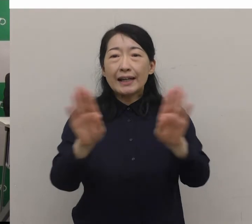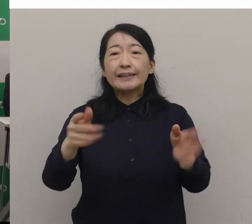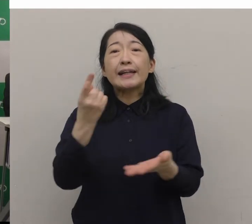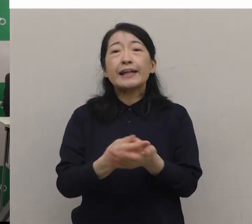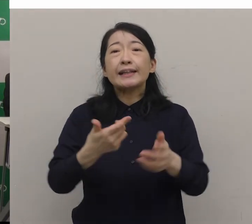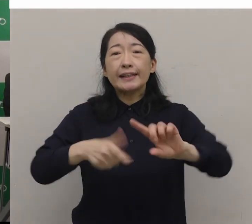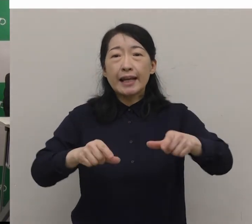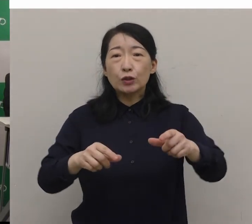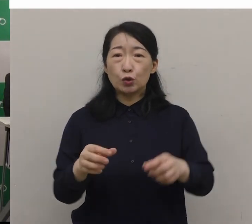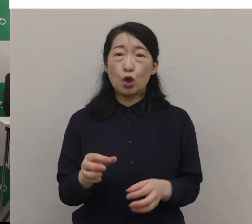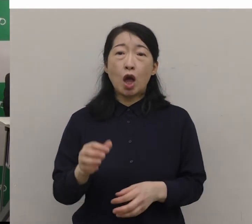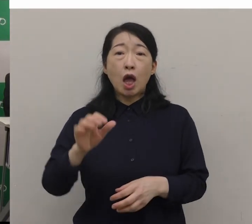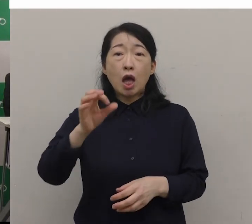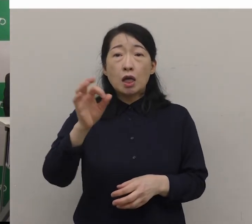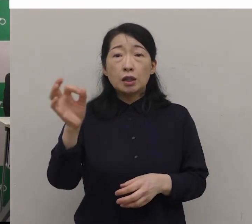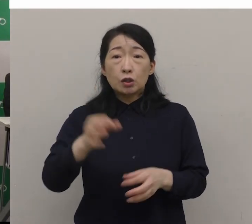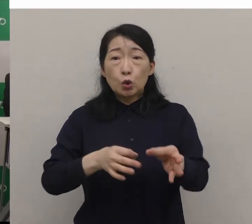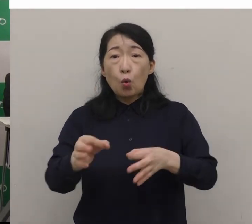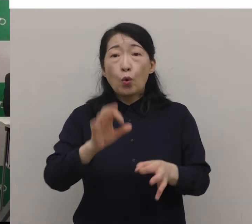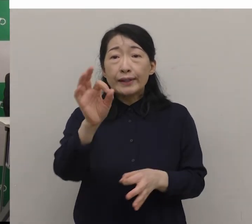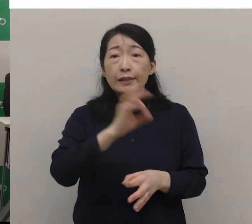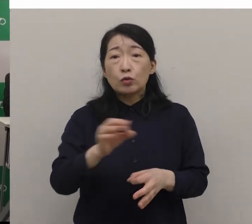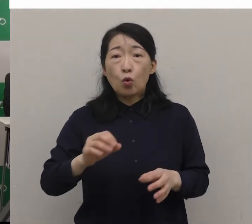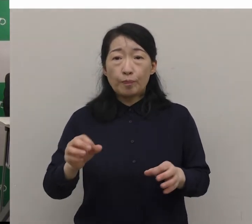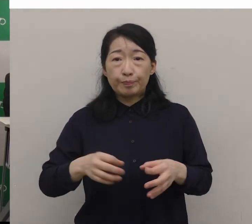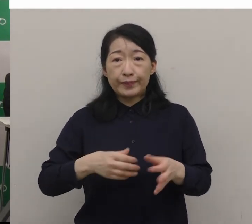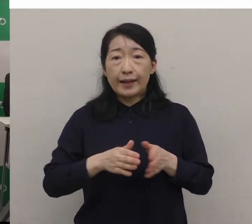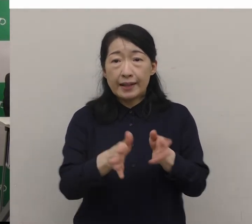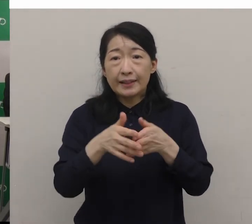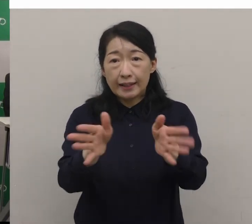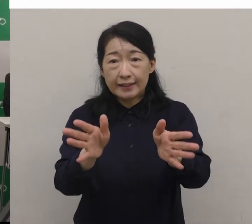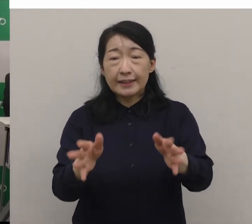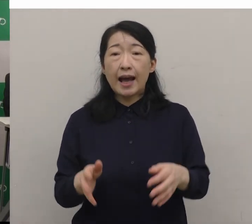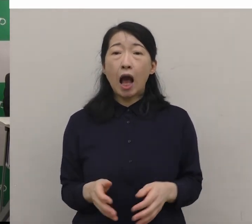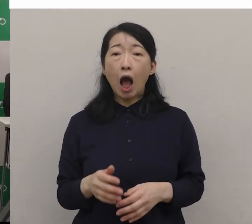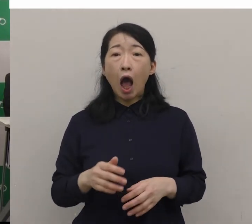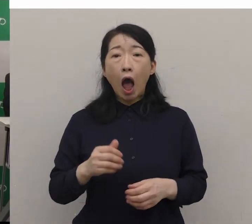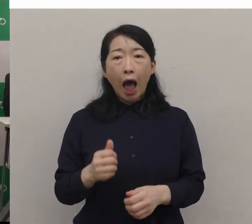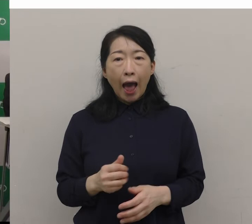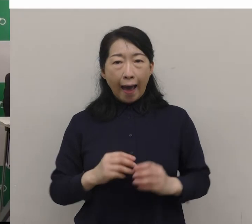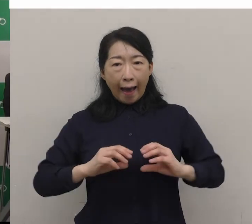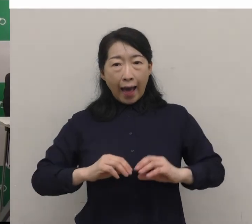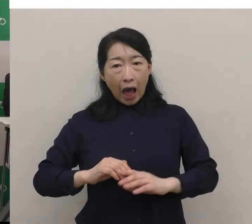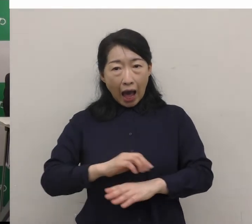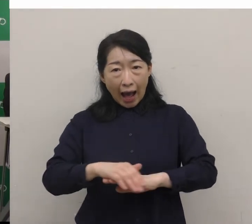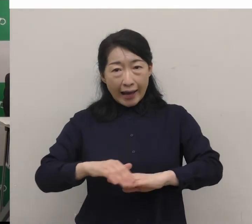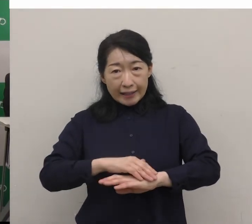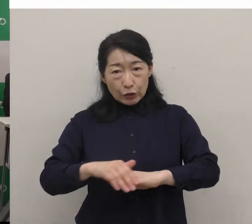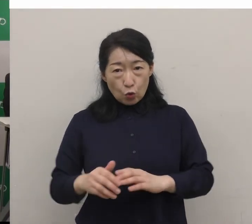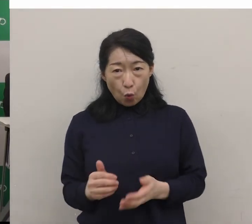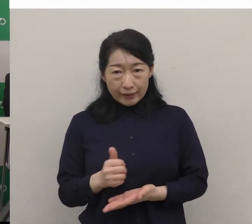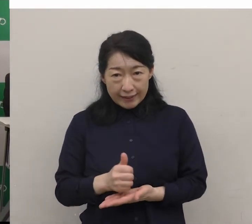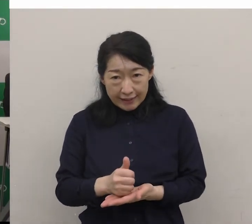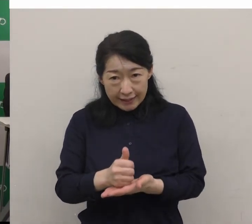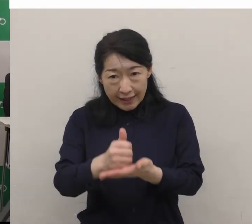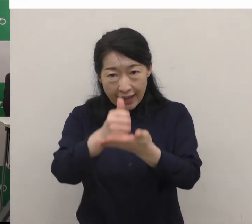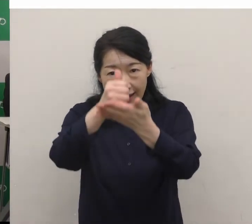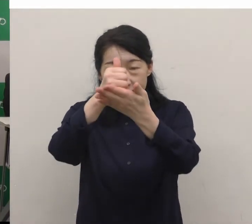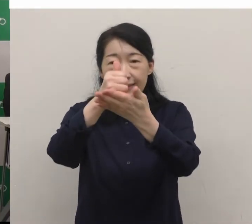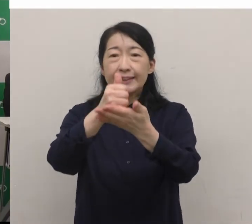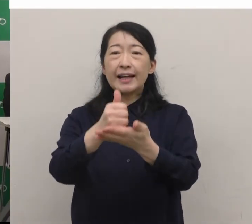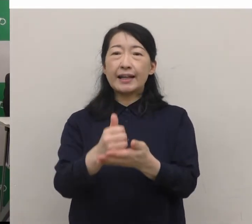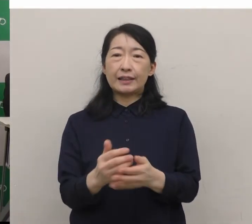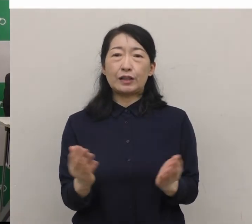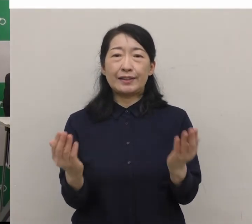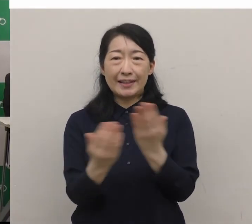開発や、愛の政治化など、まちづくりの、化学反応が起きて起爆剤